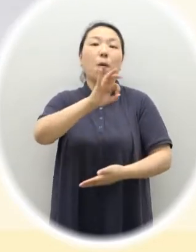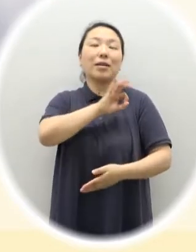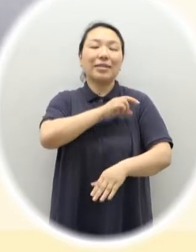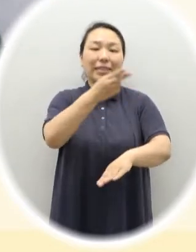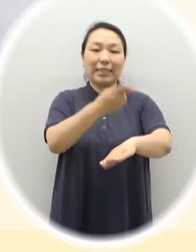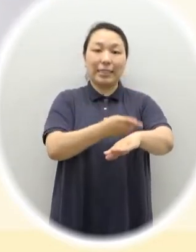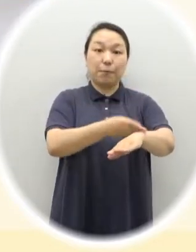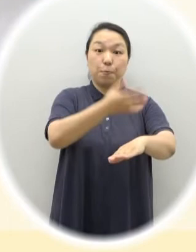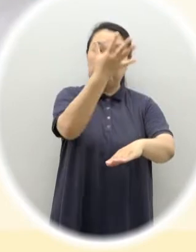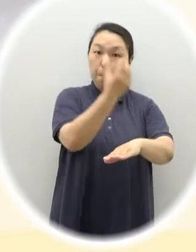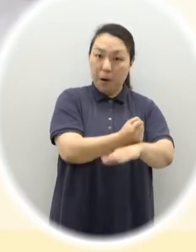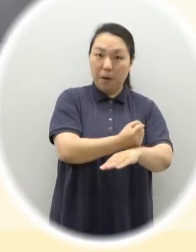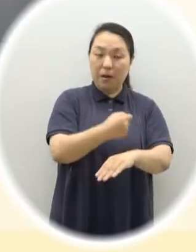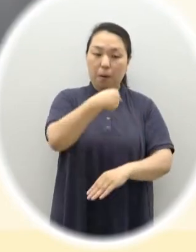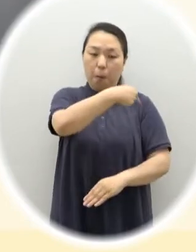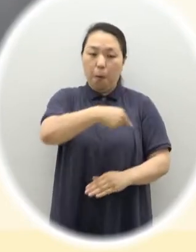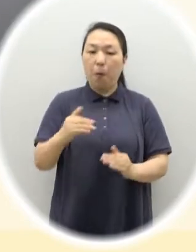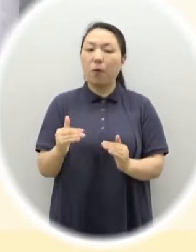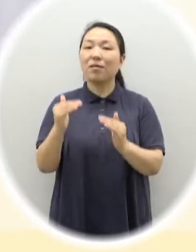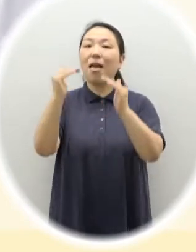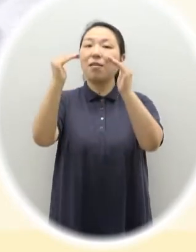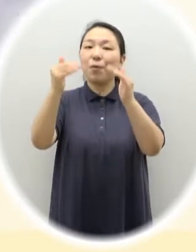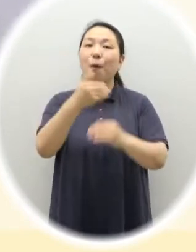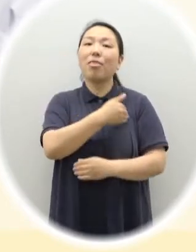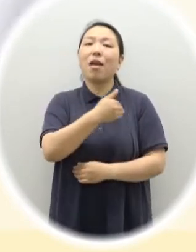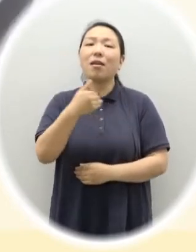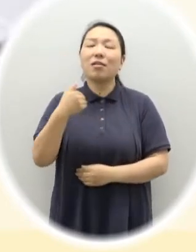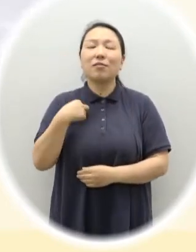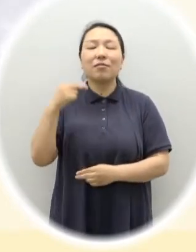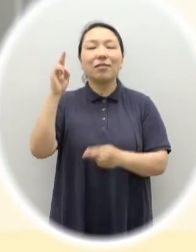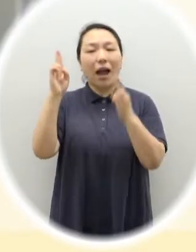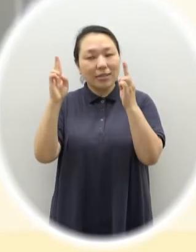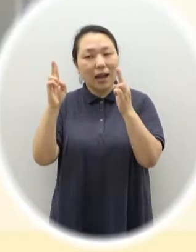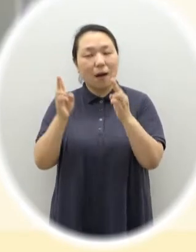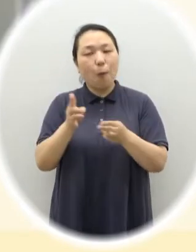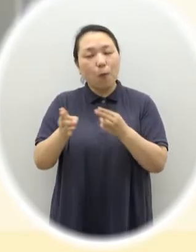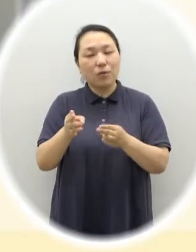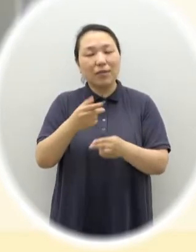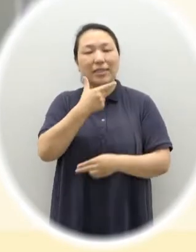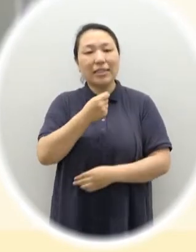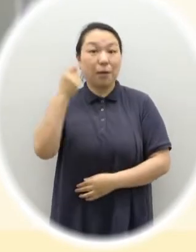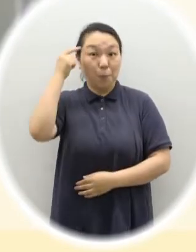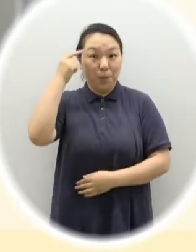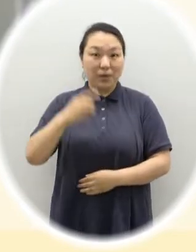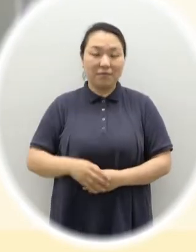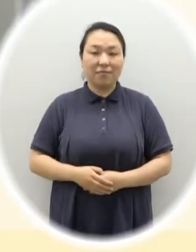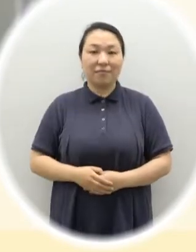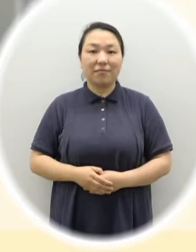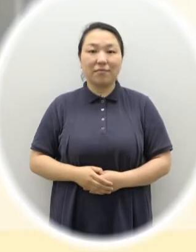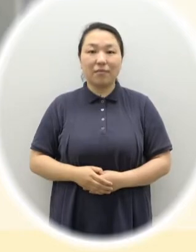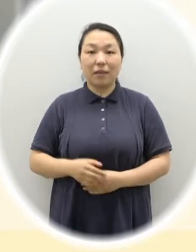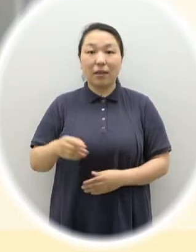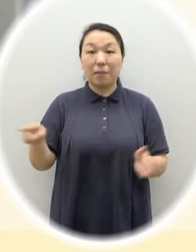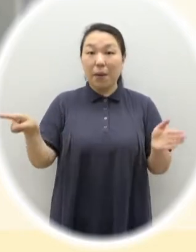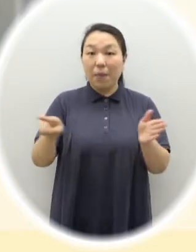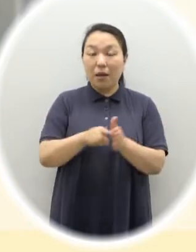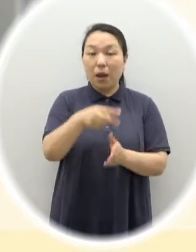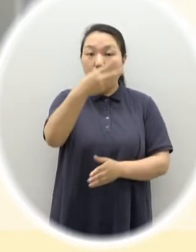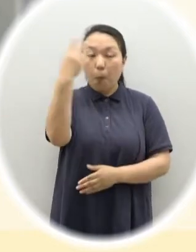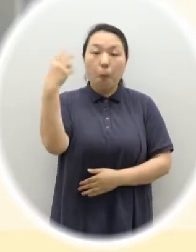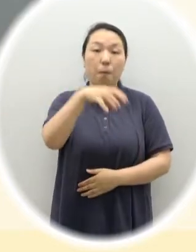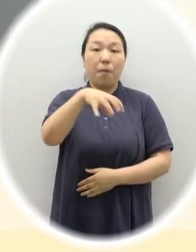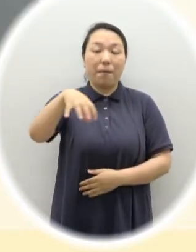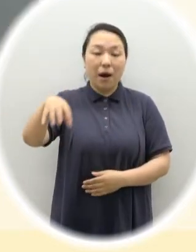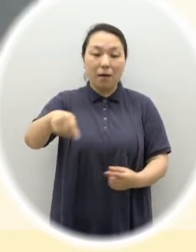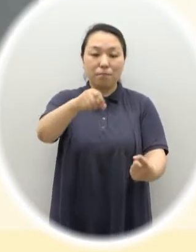成長する、そんな企業工場でありたいと思っています。各高校から本当に優秀な皆さんが集まってもらって